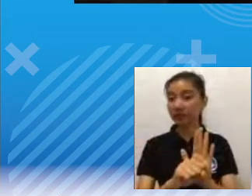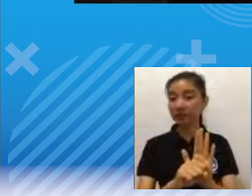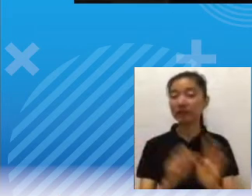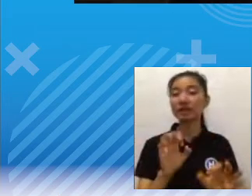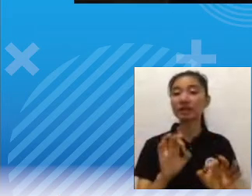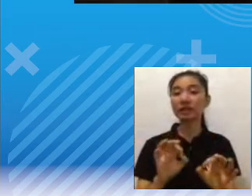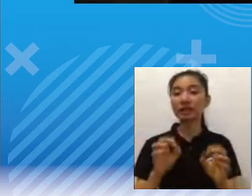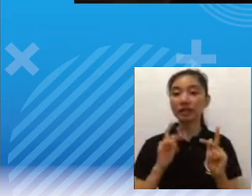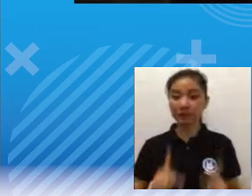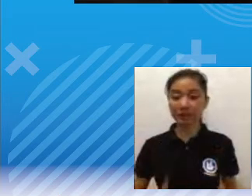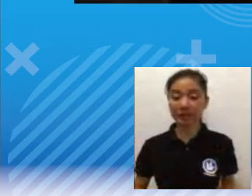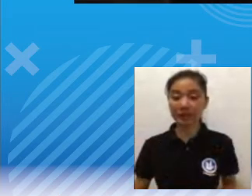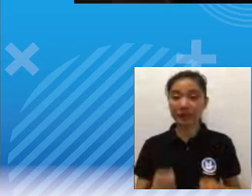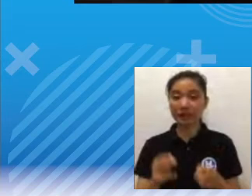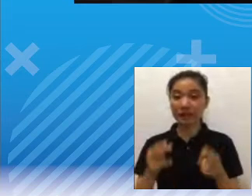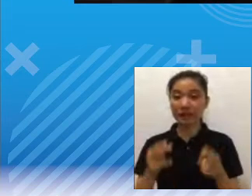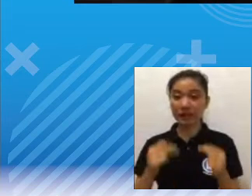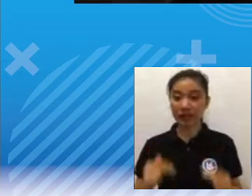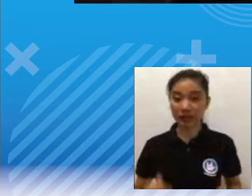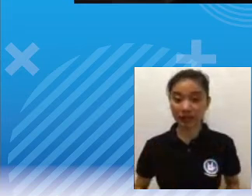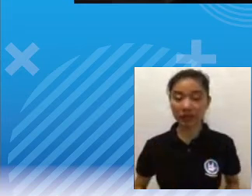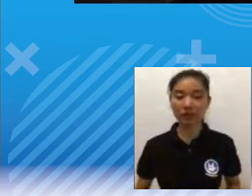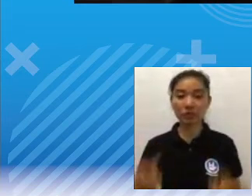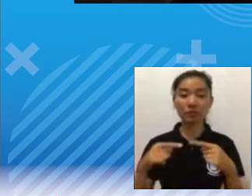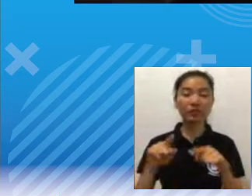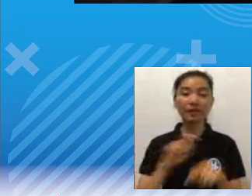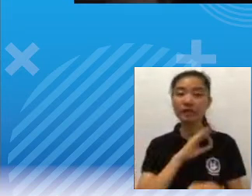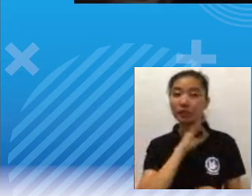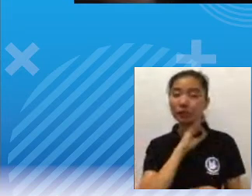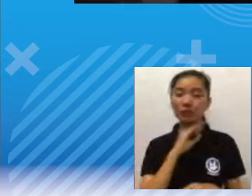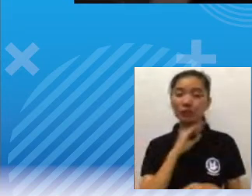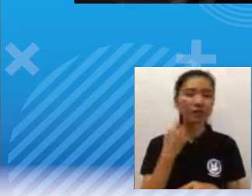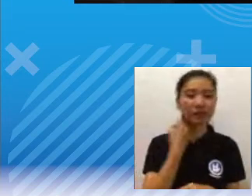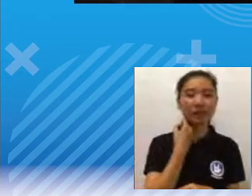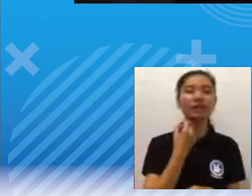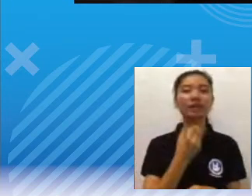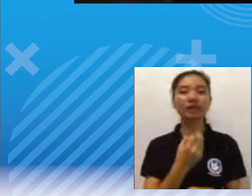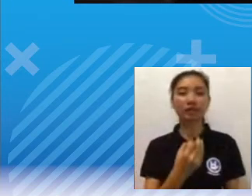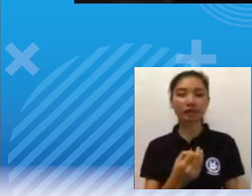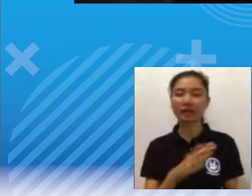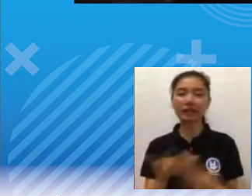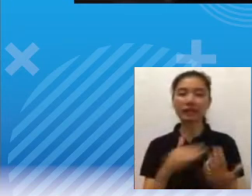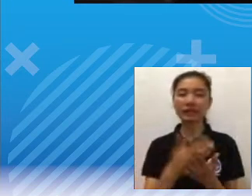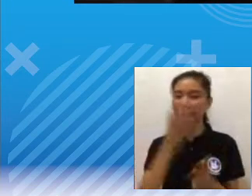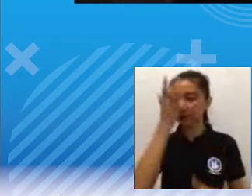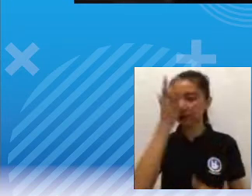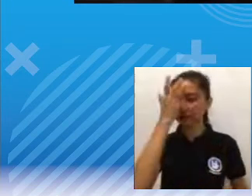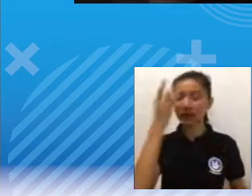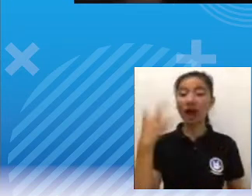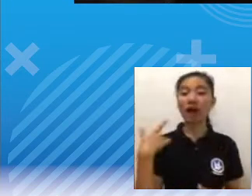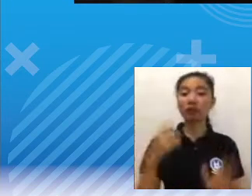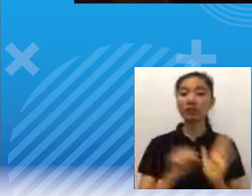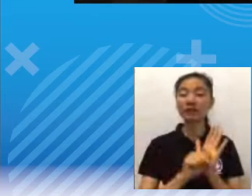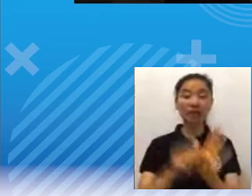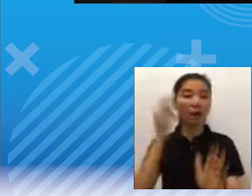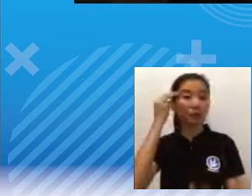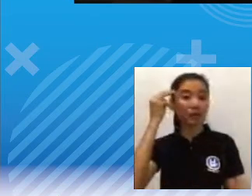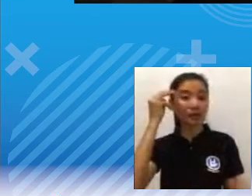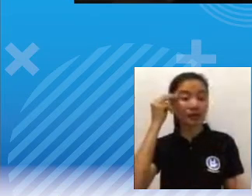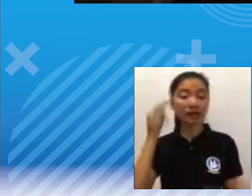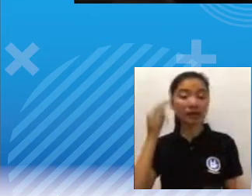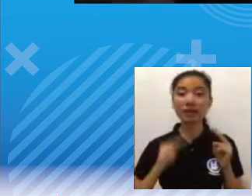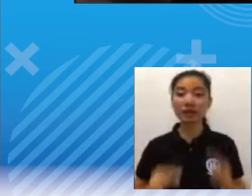health, bibisita tayo for lagnat and everything, meron ding mga simptomas ng mental health na kailangan bumisita na tayo